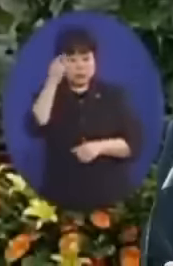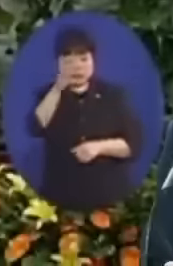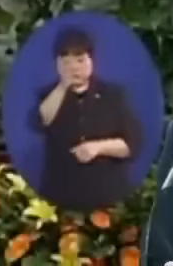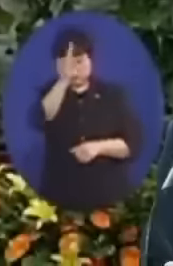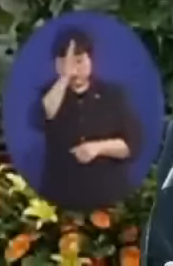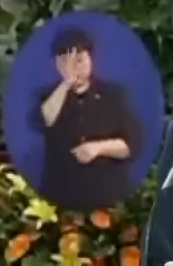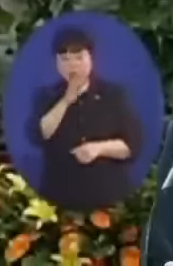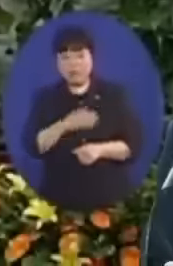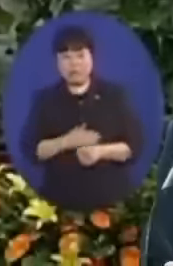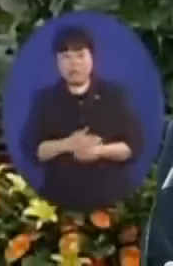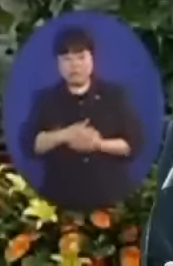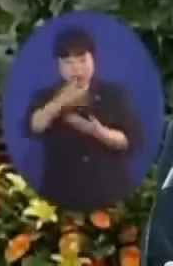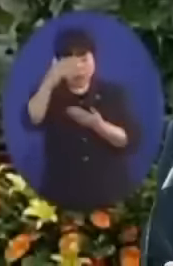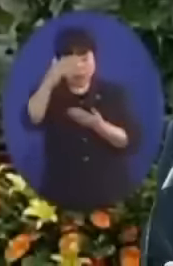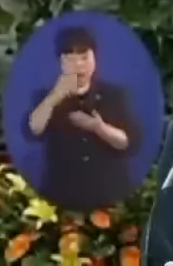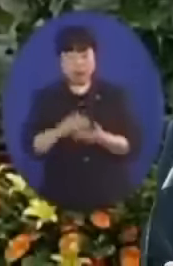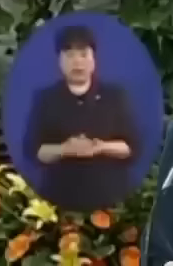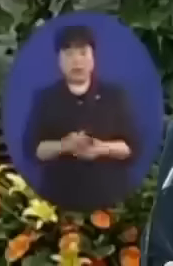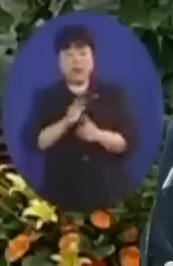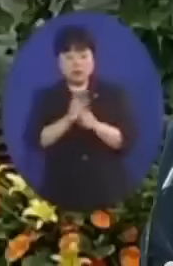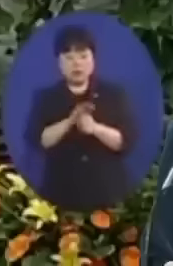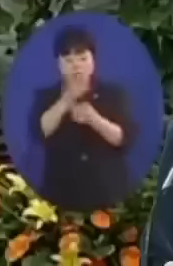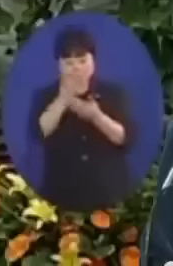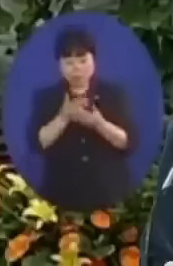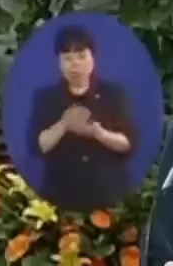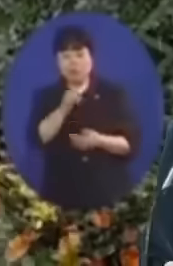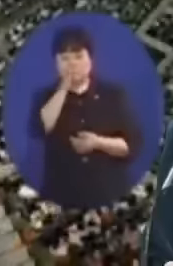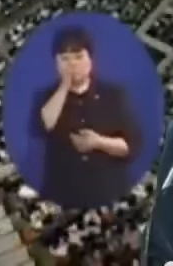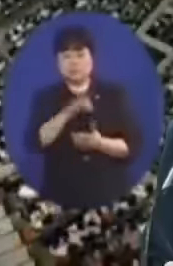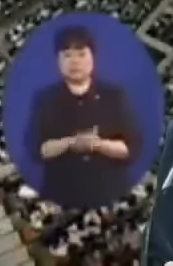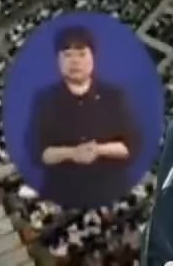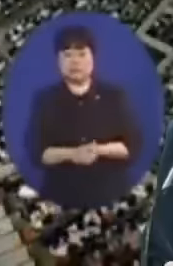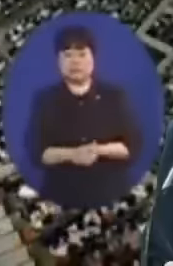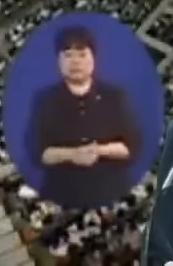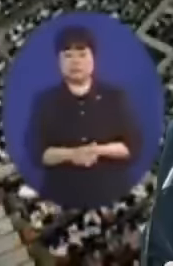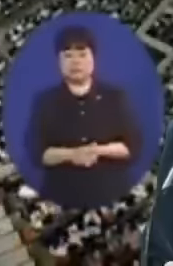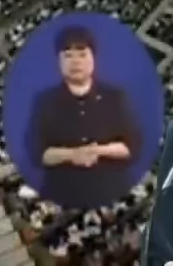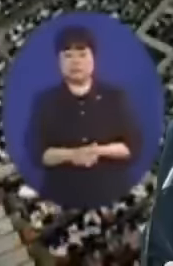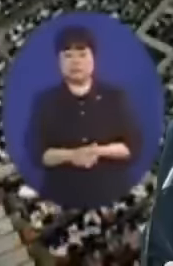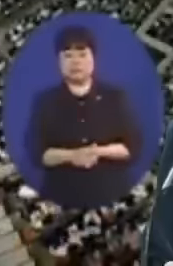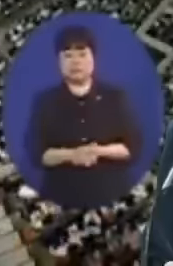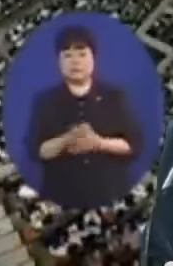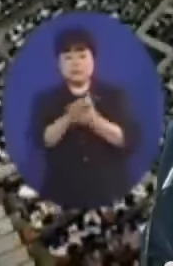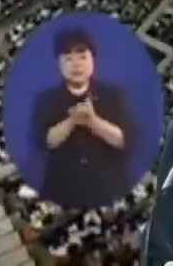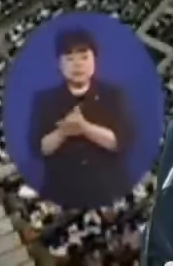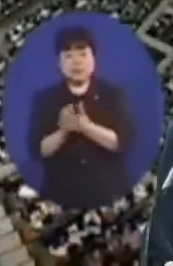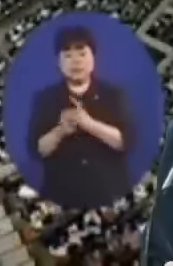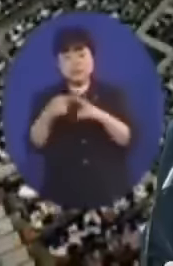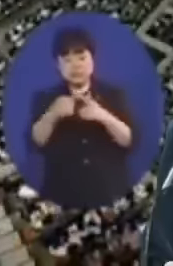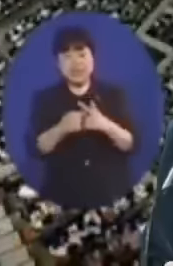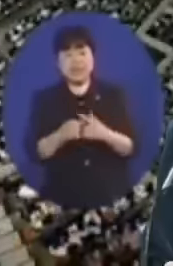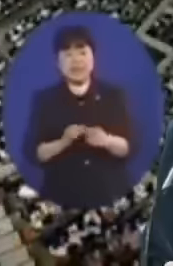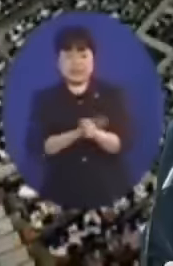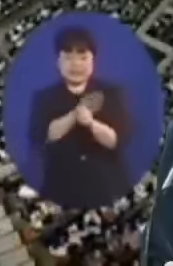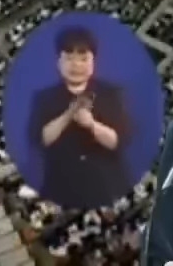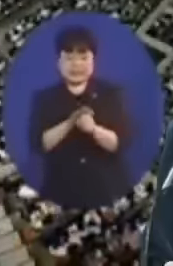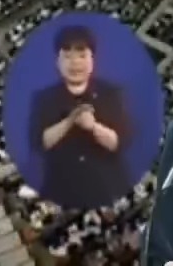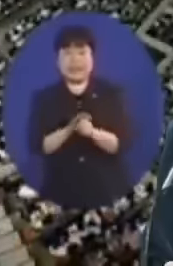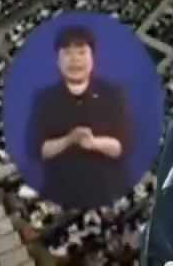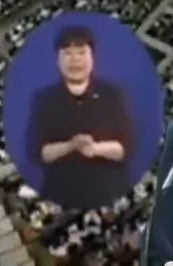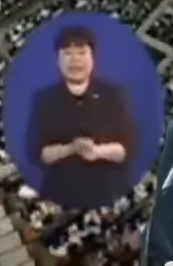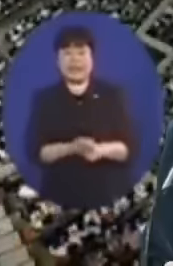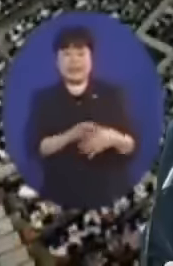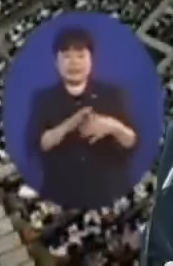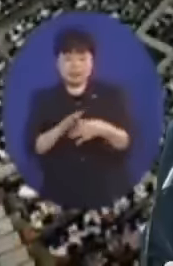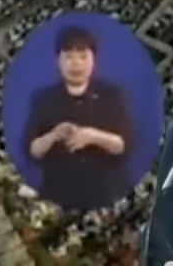질병을 예방하는 데 큰 도움을 줍니다. 친구는 이해와 동정과 사랑의 관계가